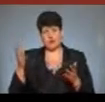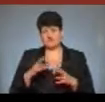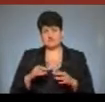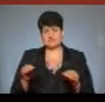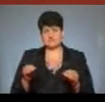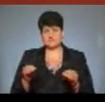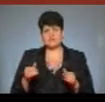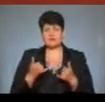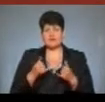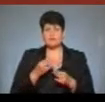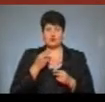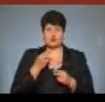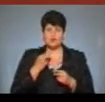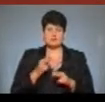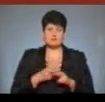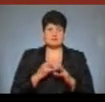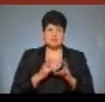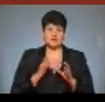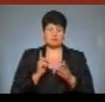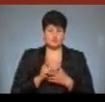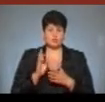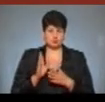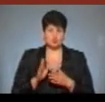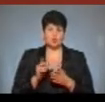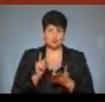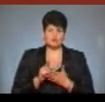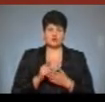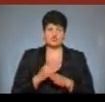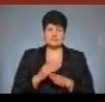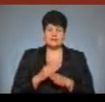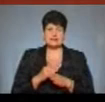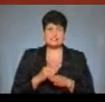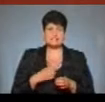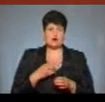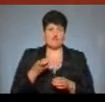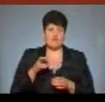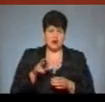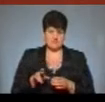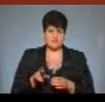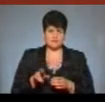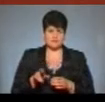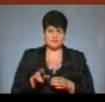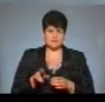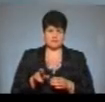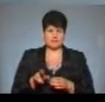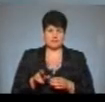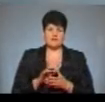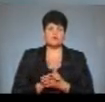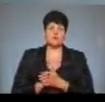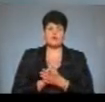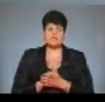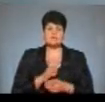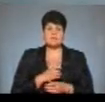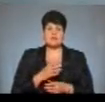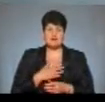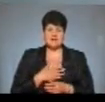Ну, все-таки десь для продовольчої безпеки мало би бути обов'язкова хоча б частина страхування урожаю. Бачите, в товариства